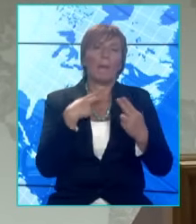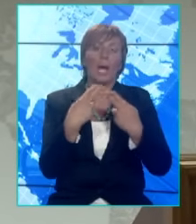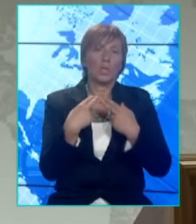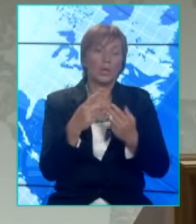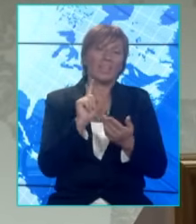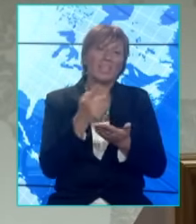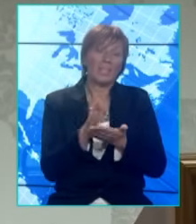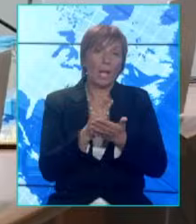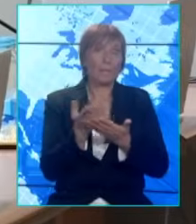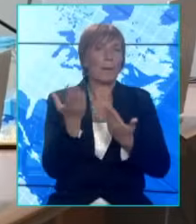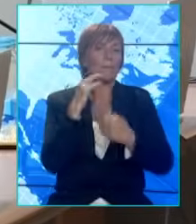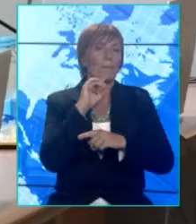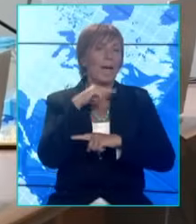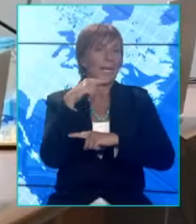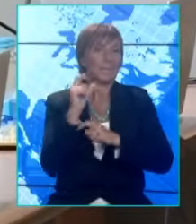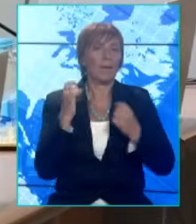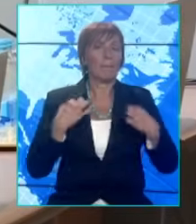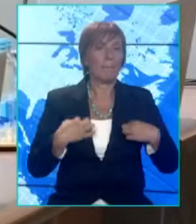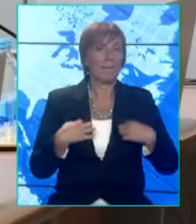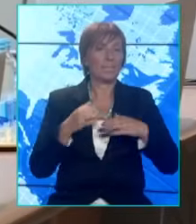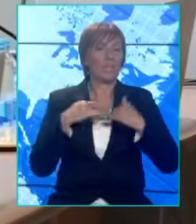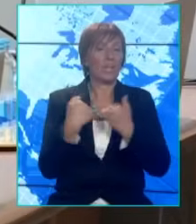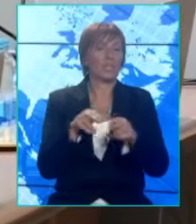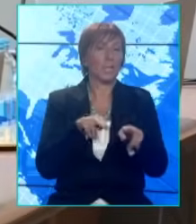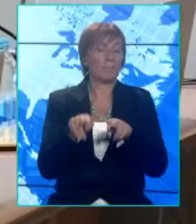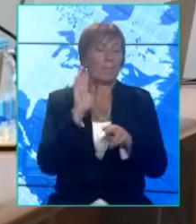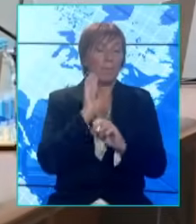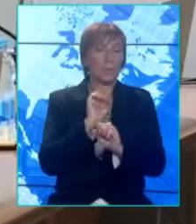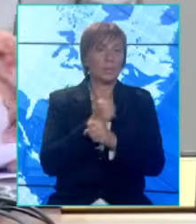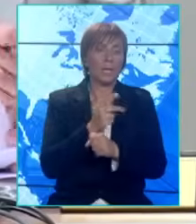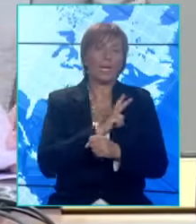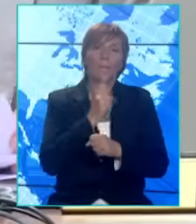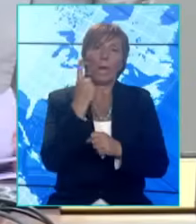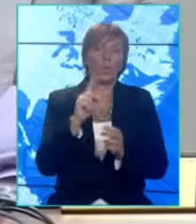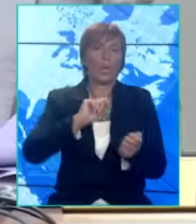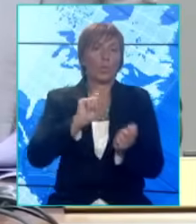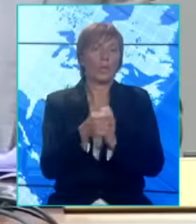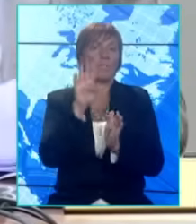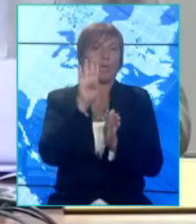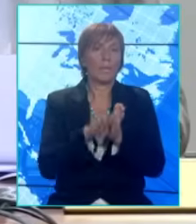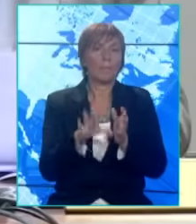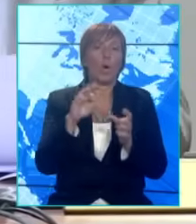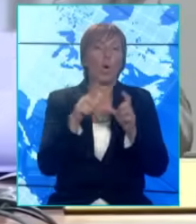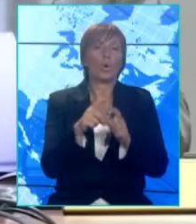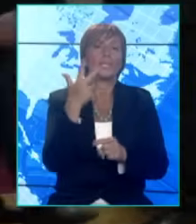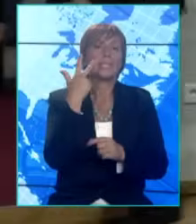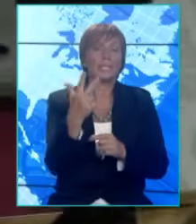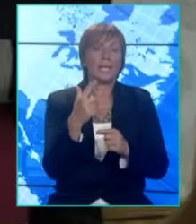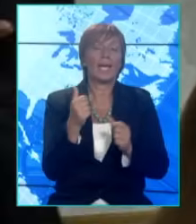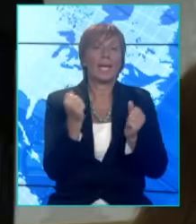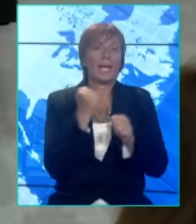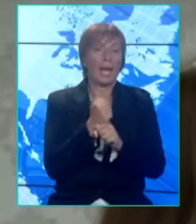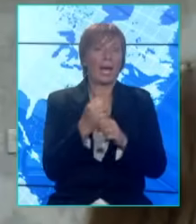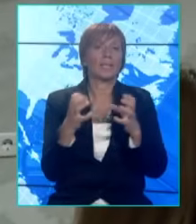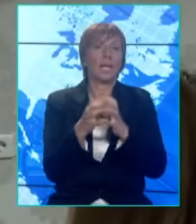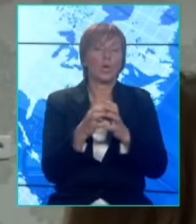barem djelimično, sudeći prema izjavi predsjedavajuće vijeće ministara BiH, imaju jednu reformu manje. Od preostale tri radna grupa usaglasila